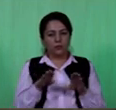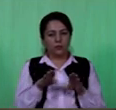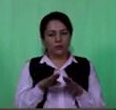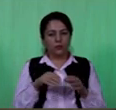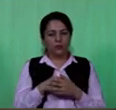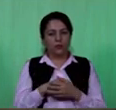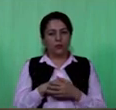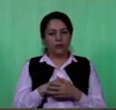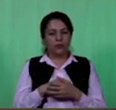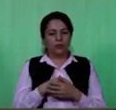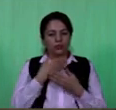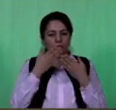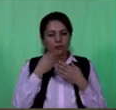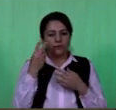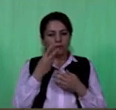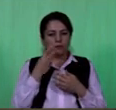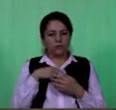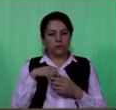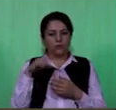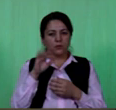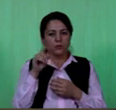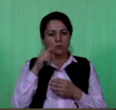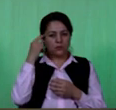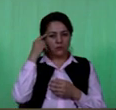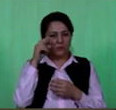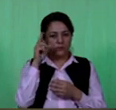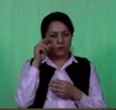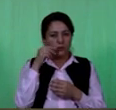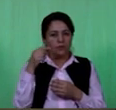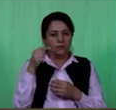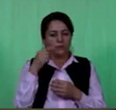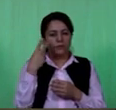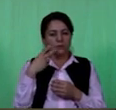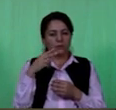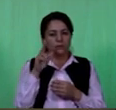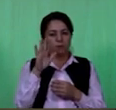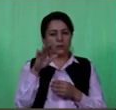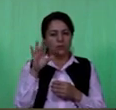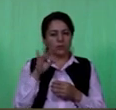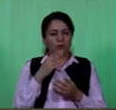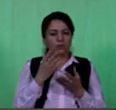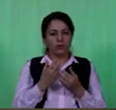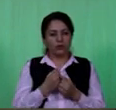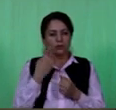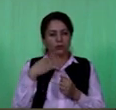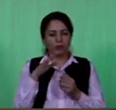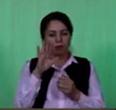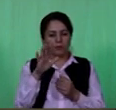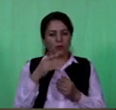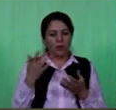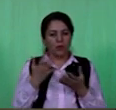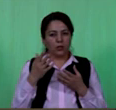читаем второе из задуманного числа вычли 25 и получили 45 какое